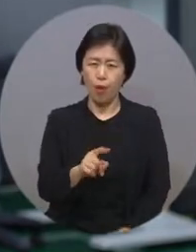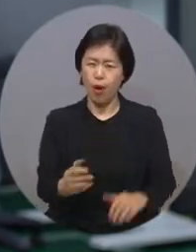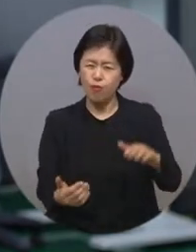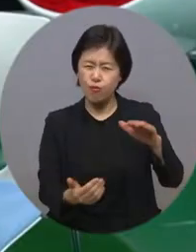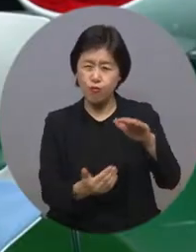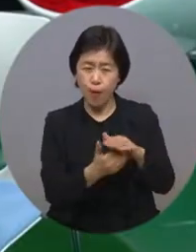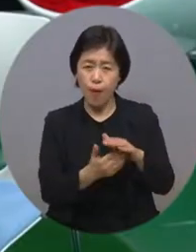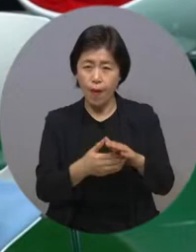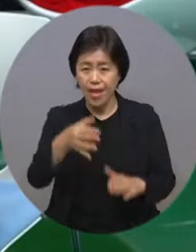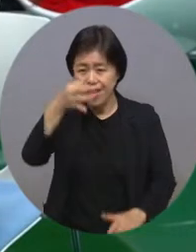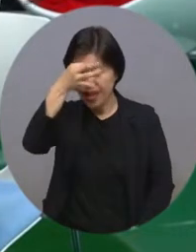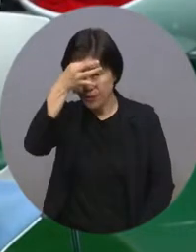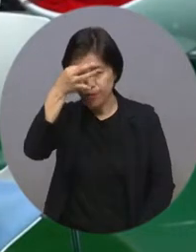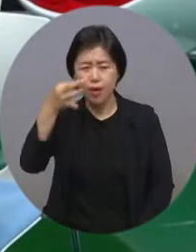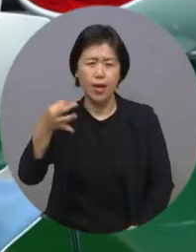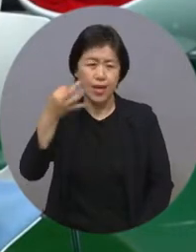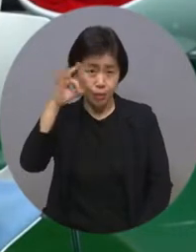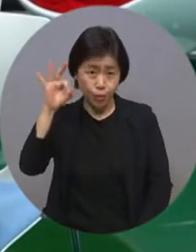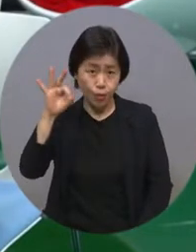있네요.